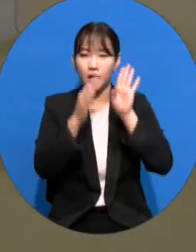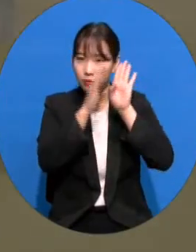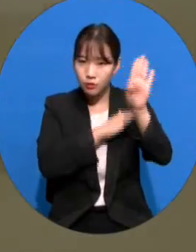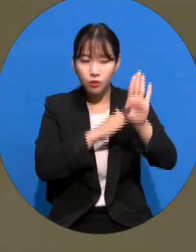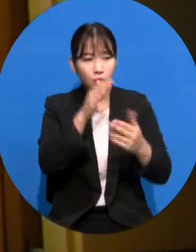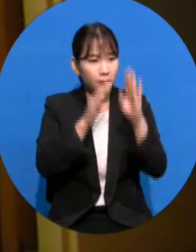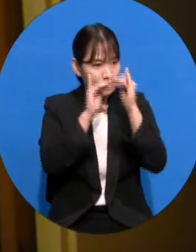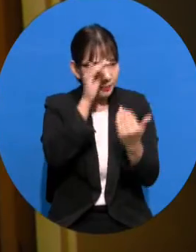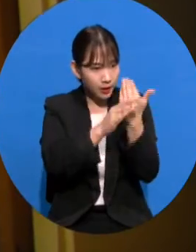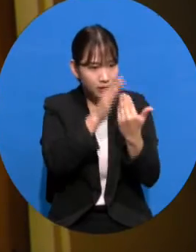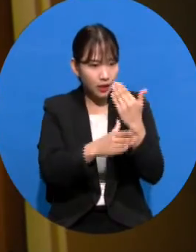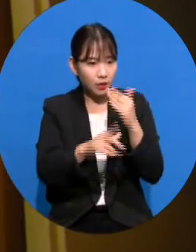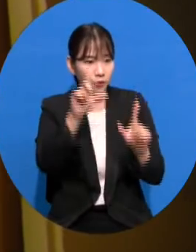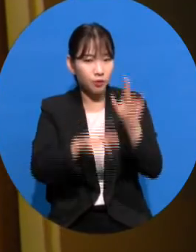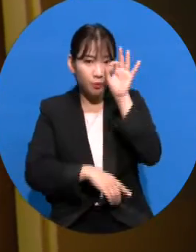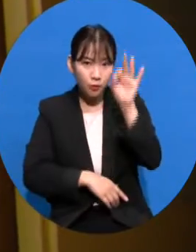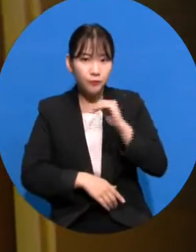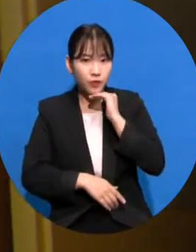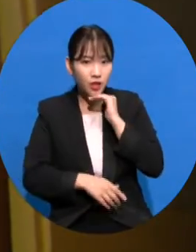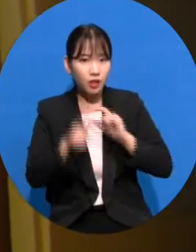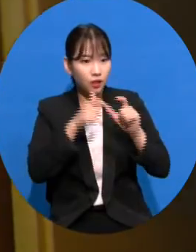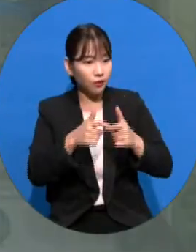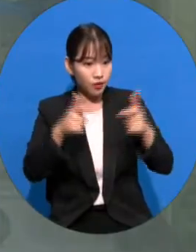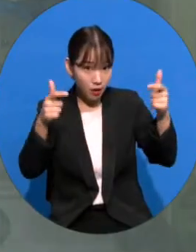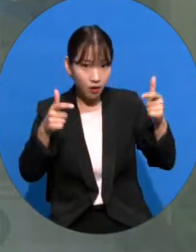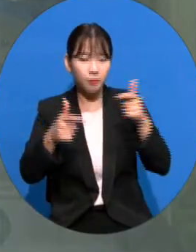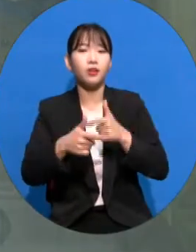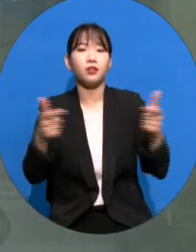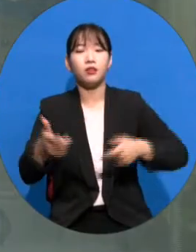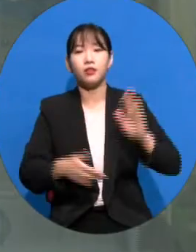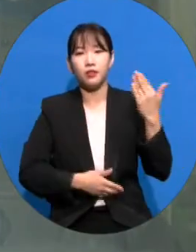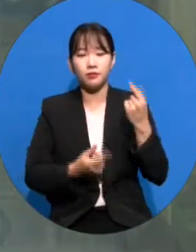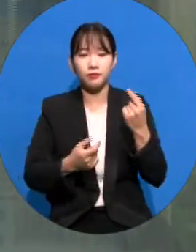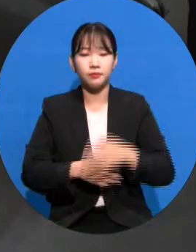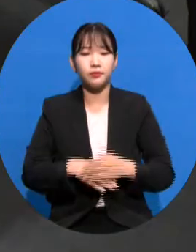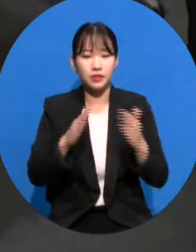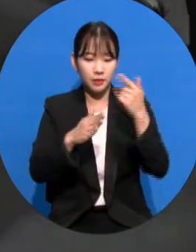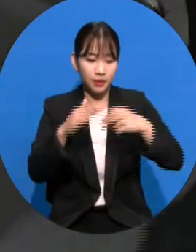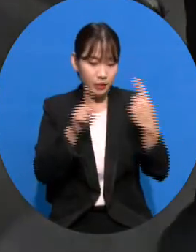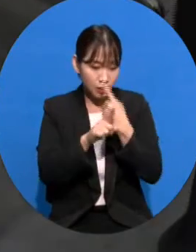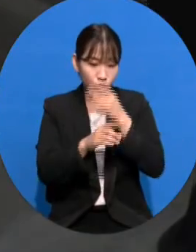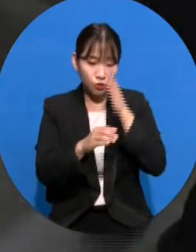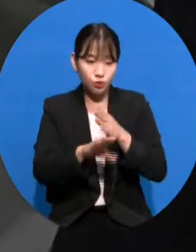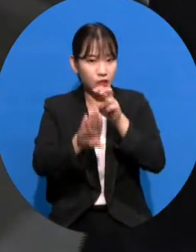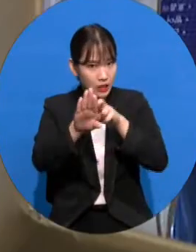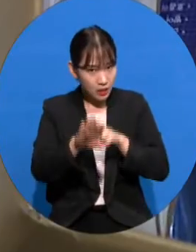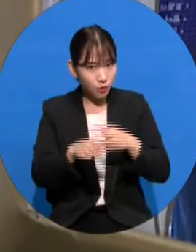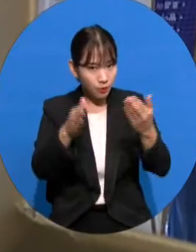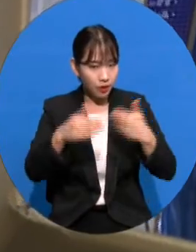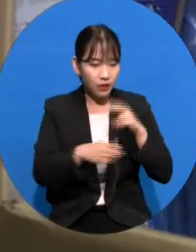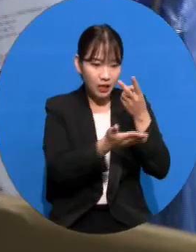발생 추이를 봐서 이렇게 더 지정할 필요 있으면 지정을 해야 될것 같애 요 저택 치료중 진료를 받거나 입원할 수 있는